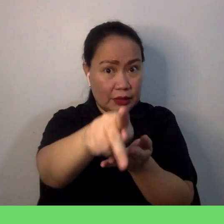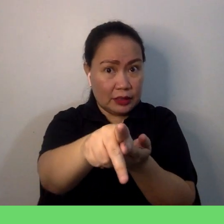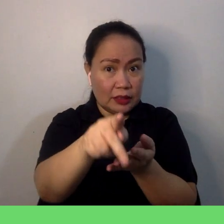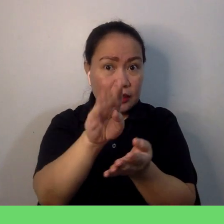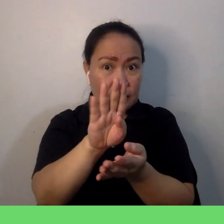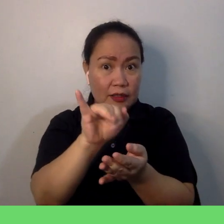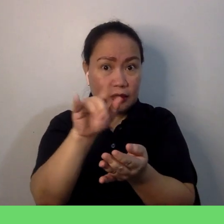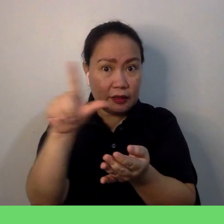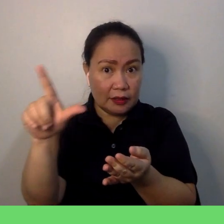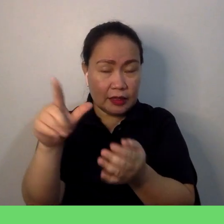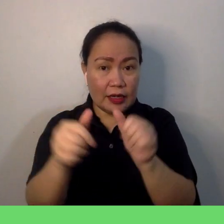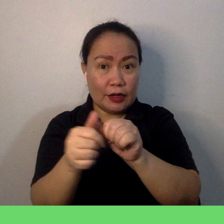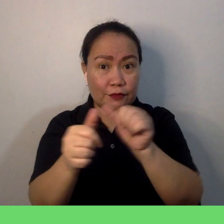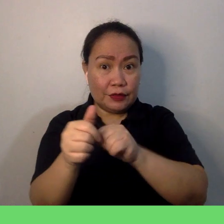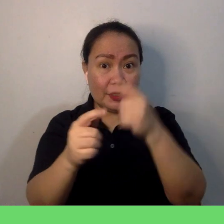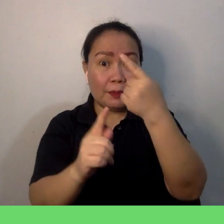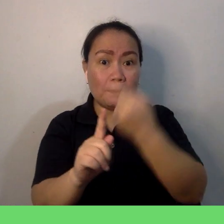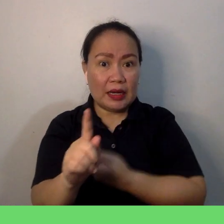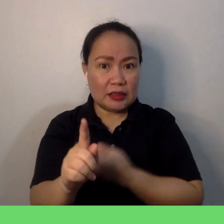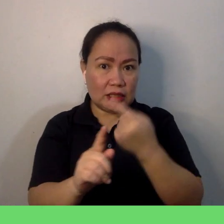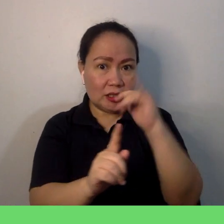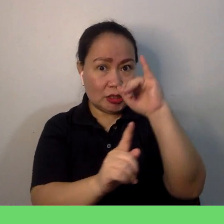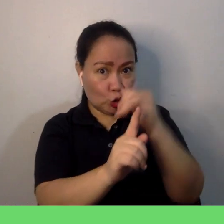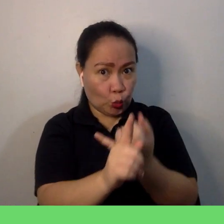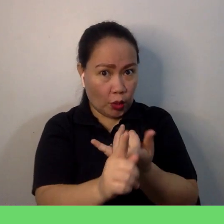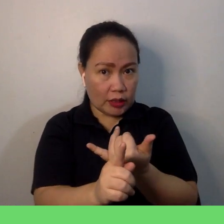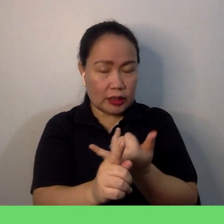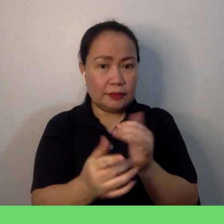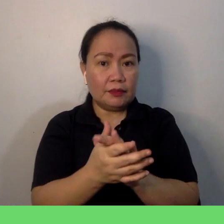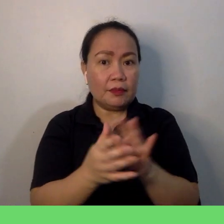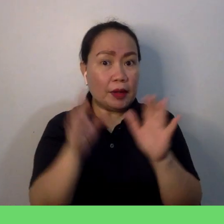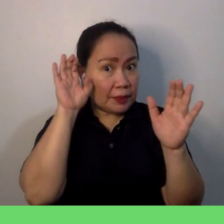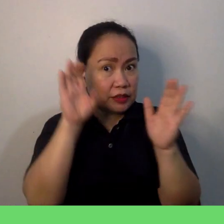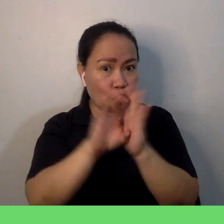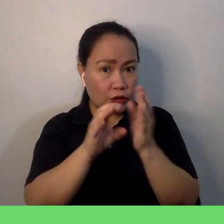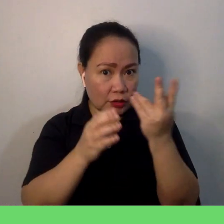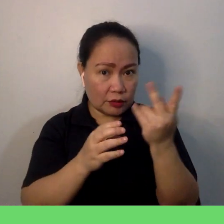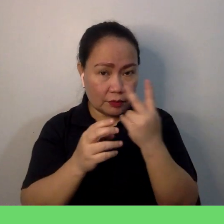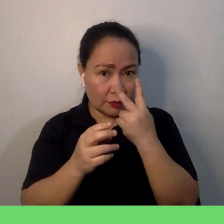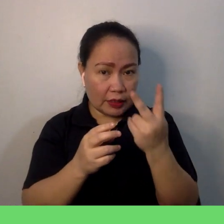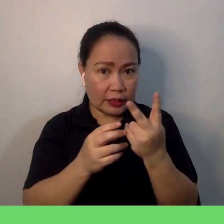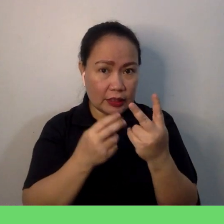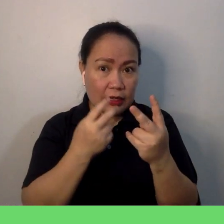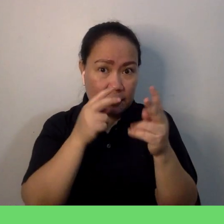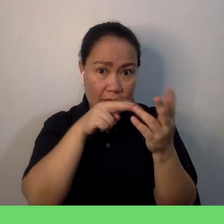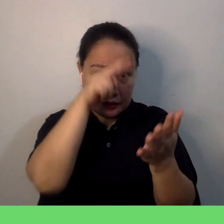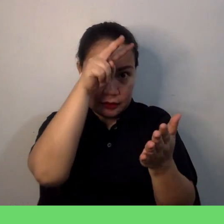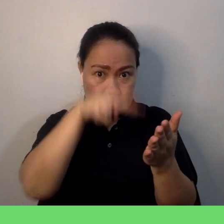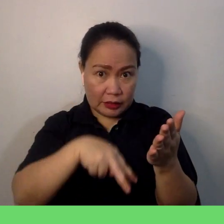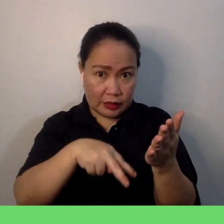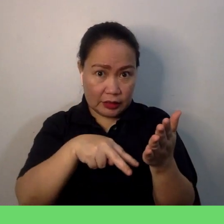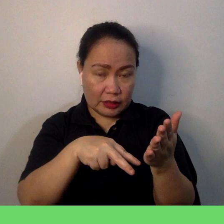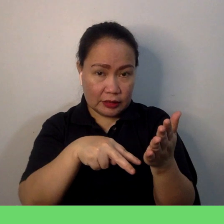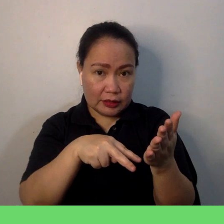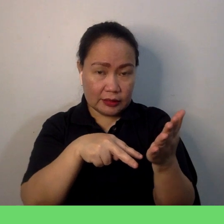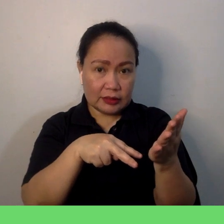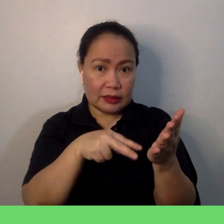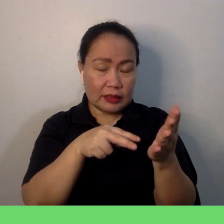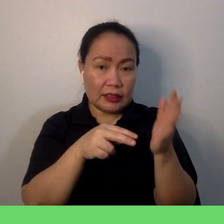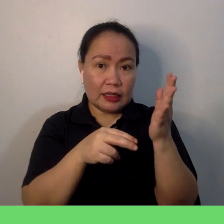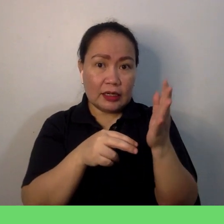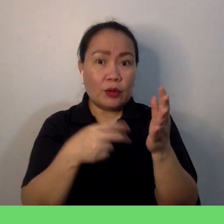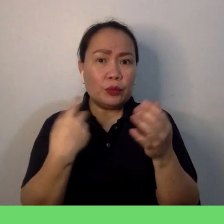ito ang bill mo. So by pictures or by giving the graph, or illustrations, we